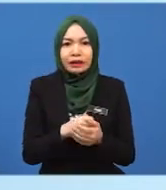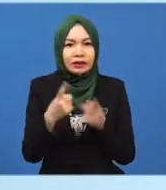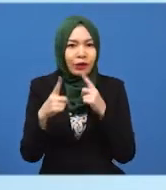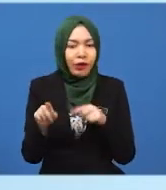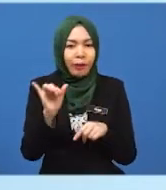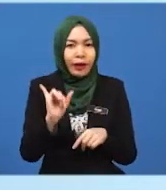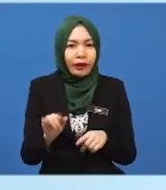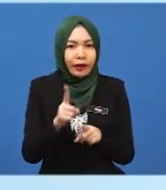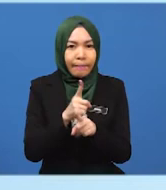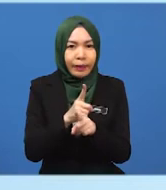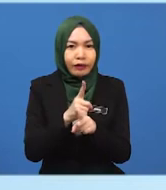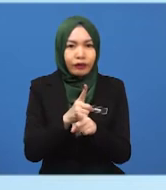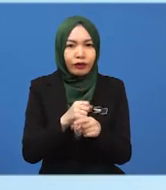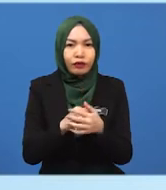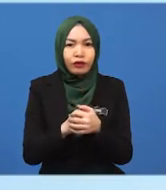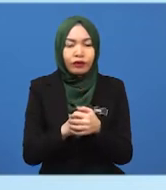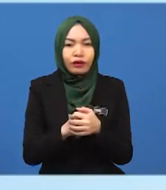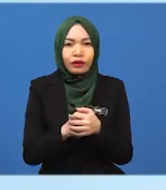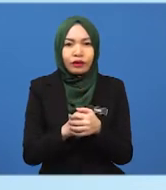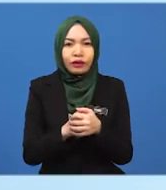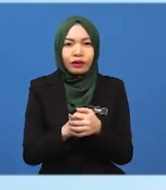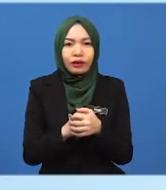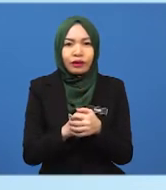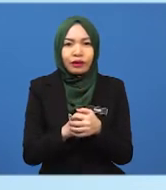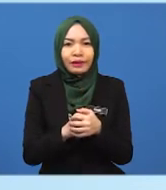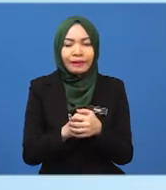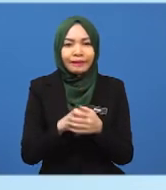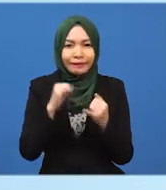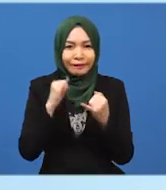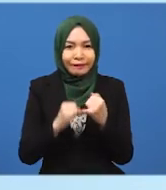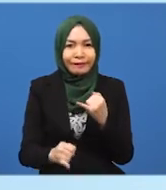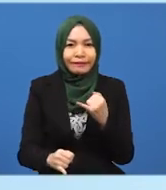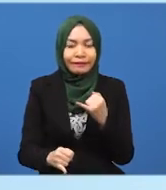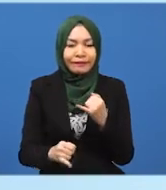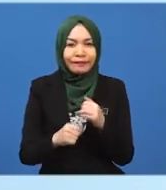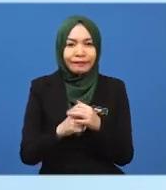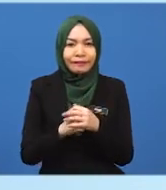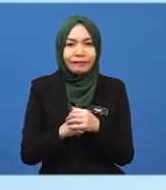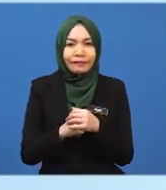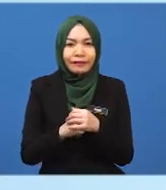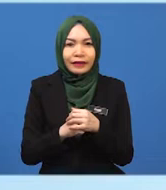Akhir sekali.